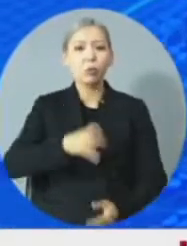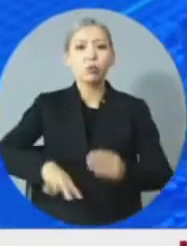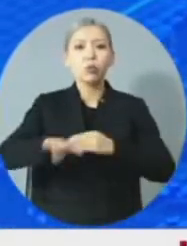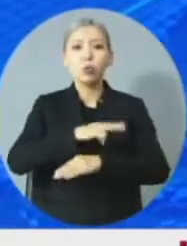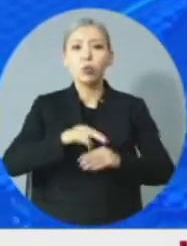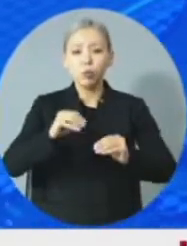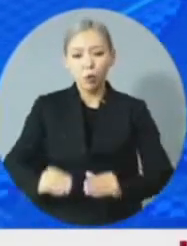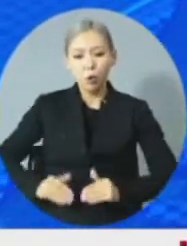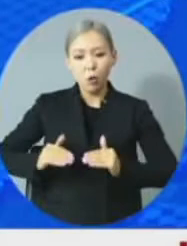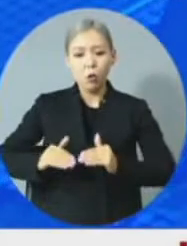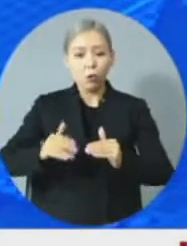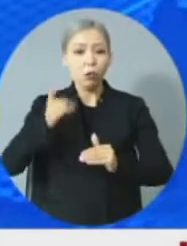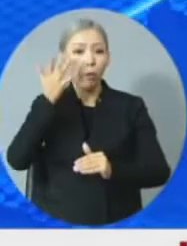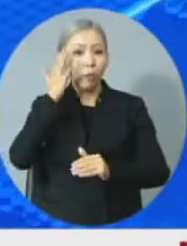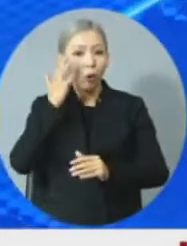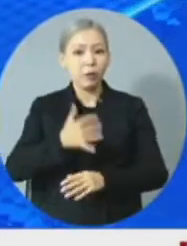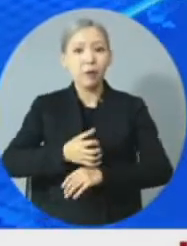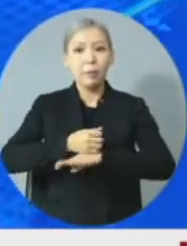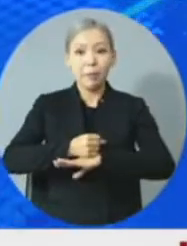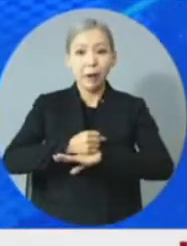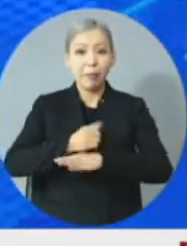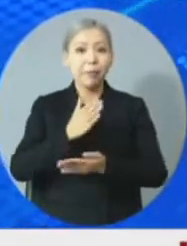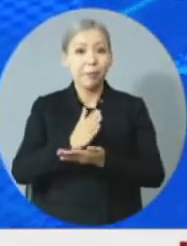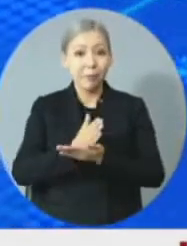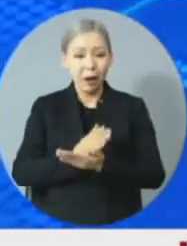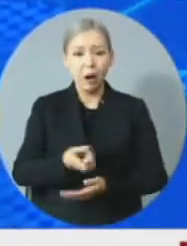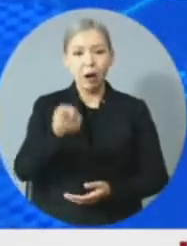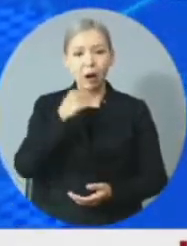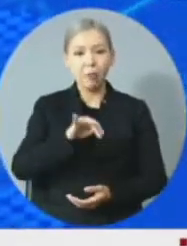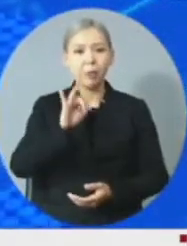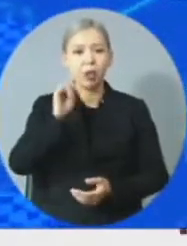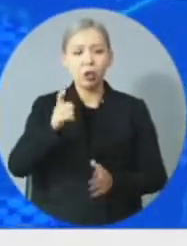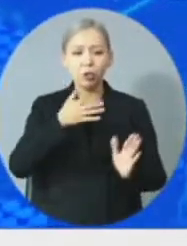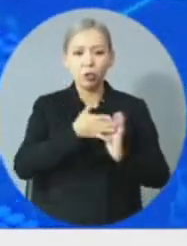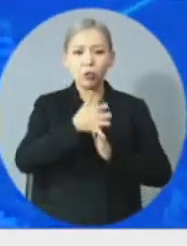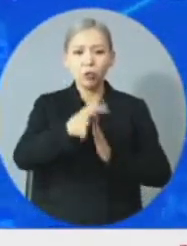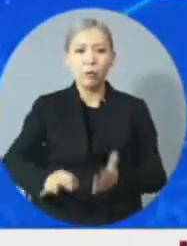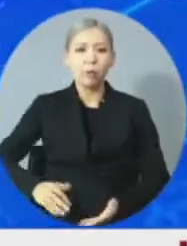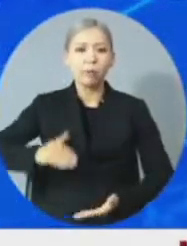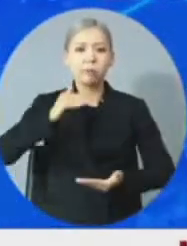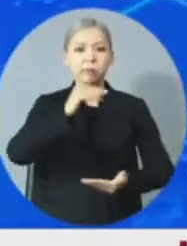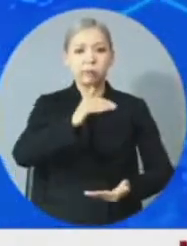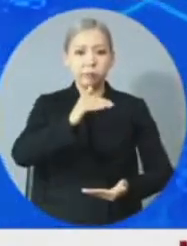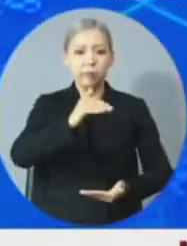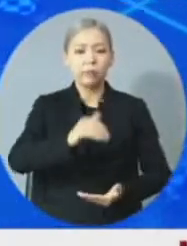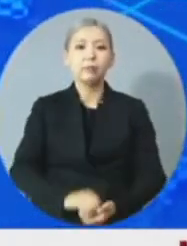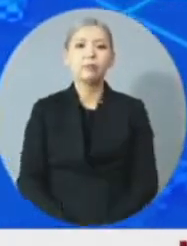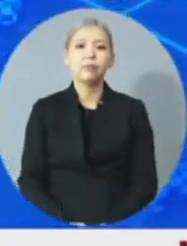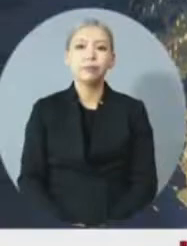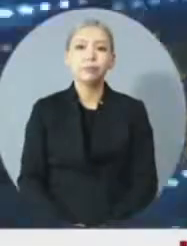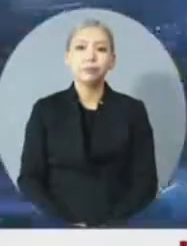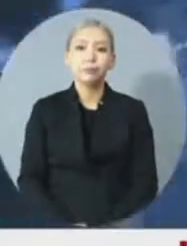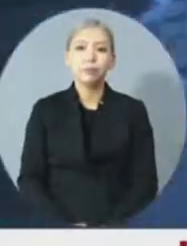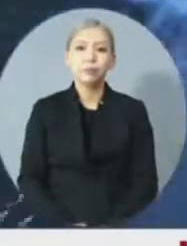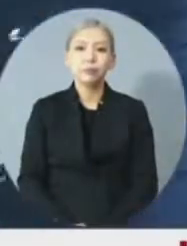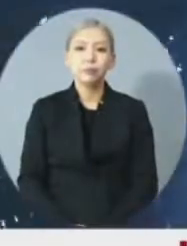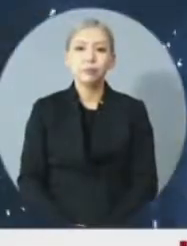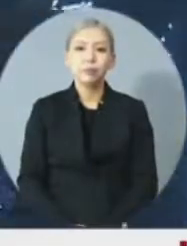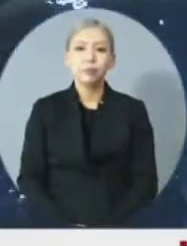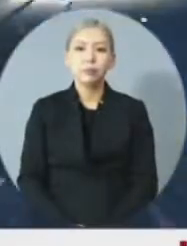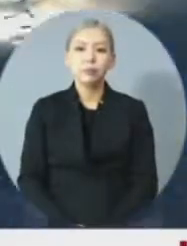нутаг болгож хөгжүүлэх бодлогыг баримталж байгаа. За энэ чухалаараа хамгийн их төсөв хуваарлагджээ.